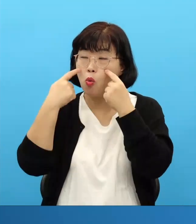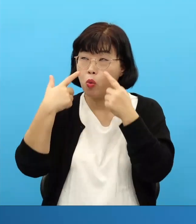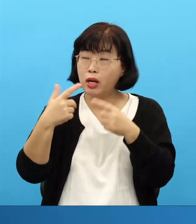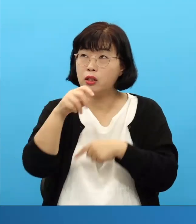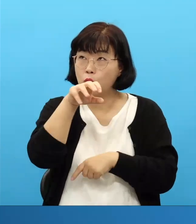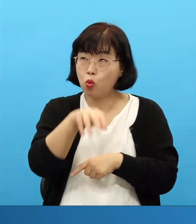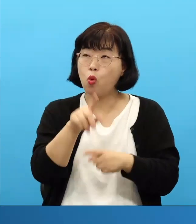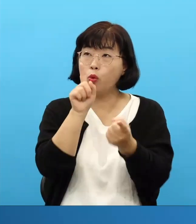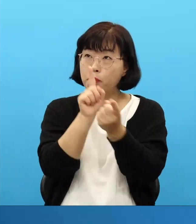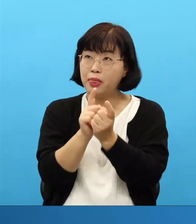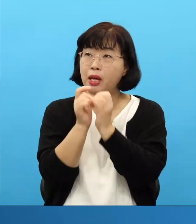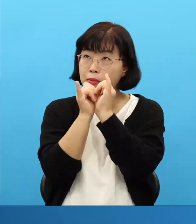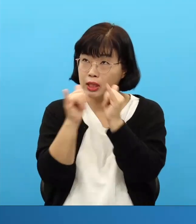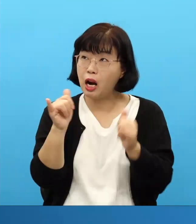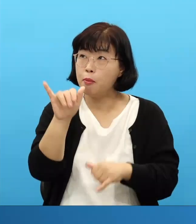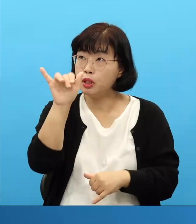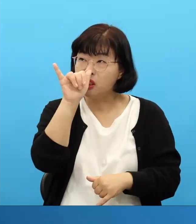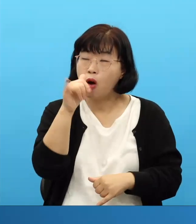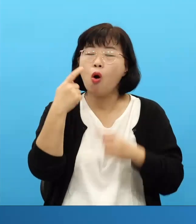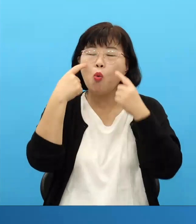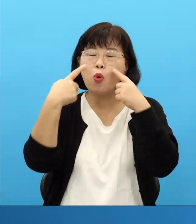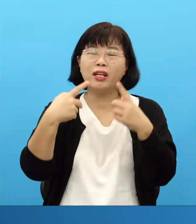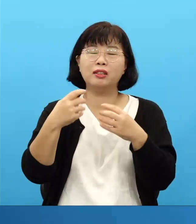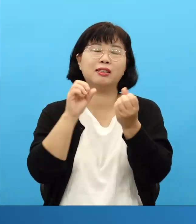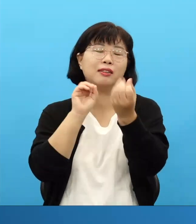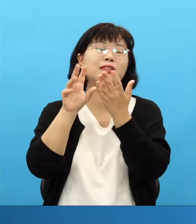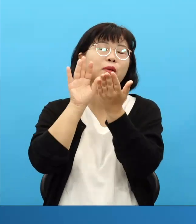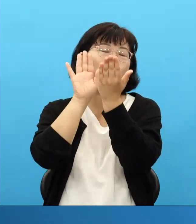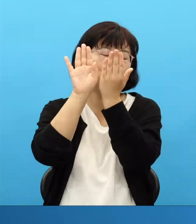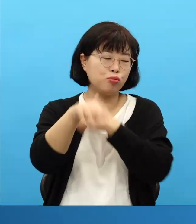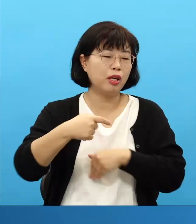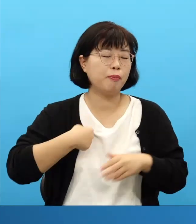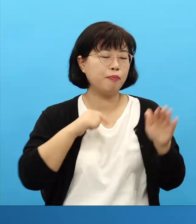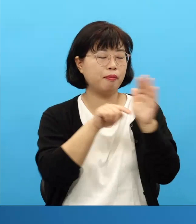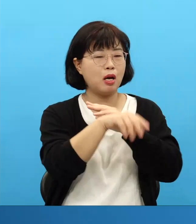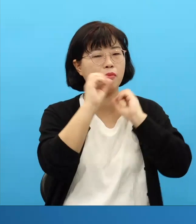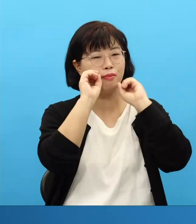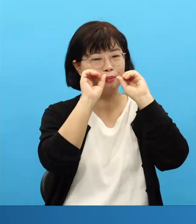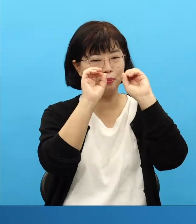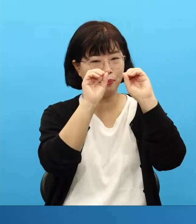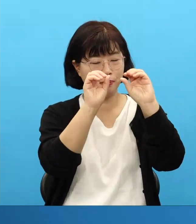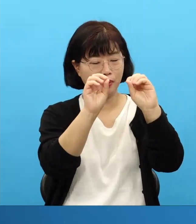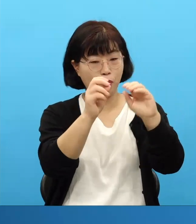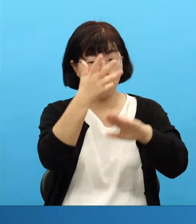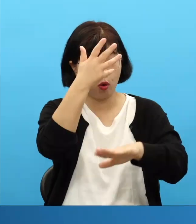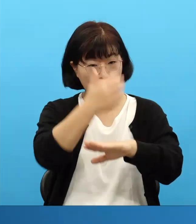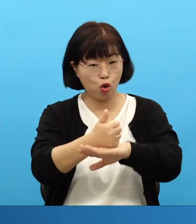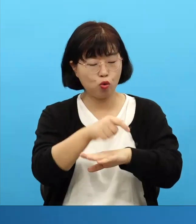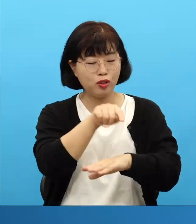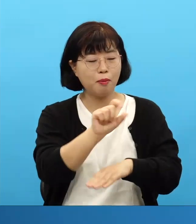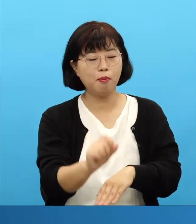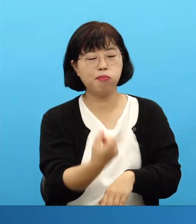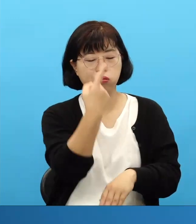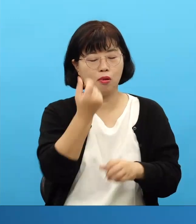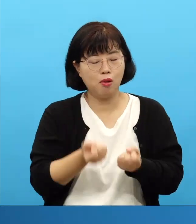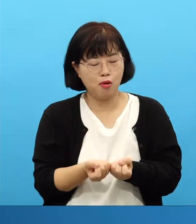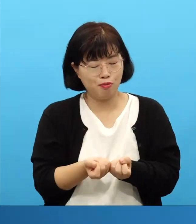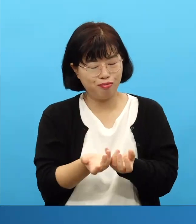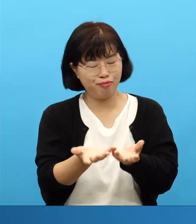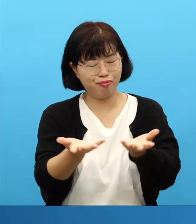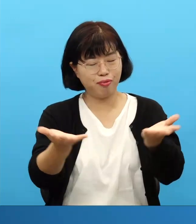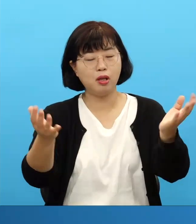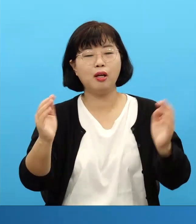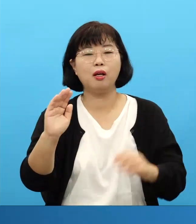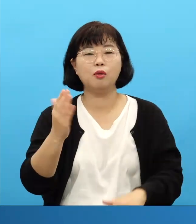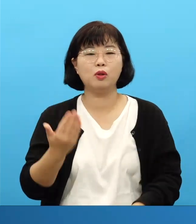길 막혔다 그거는 막힌 게 아니고. 가장 큰 전환점을 맞이. And absolutely, when the road is blocked, it's not that it's blocked. That's the most important